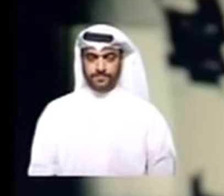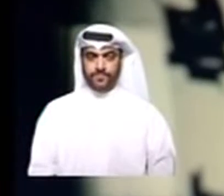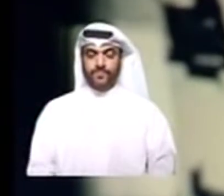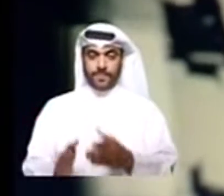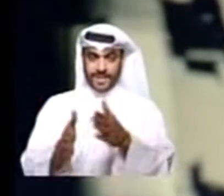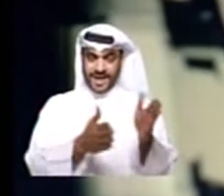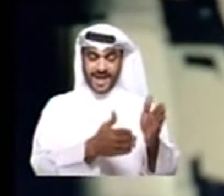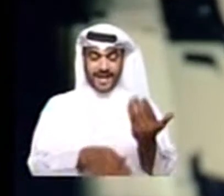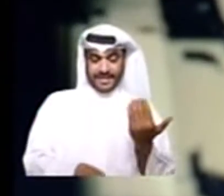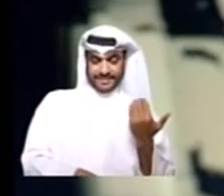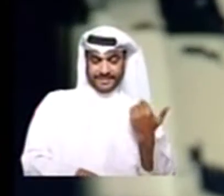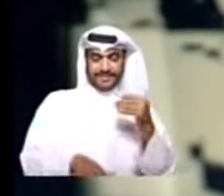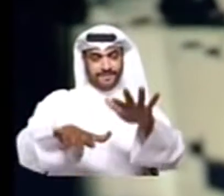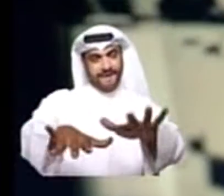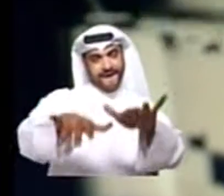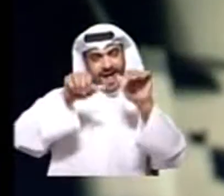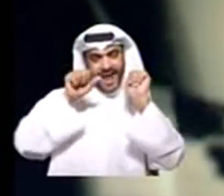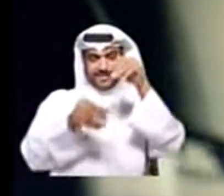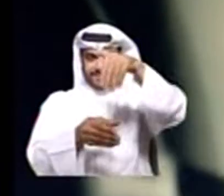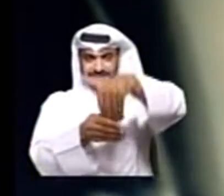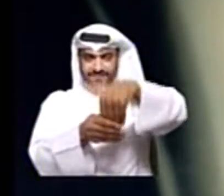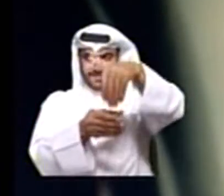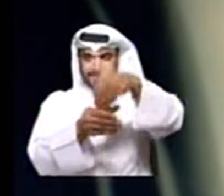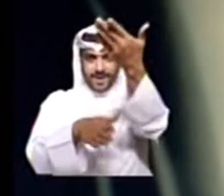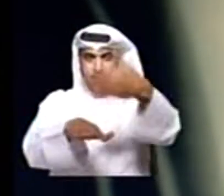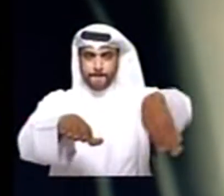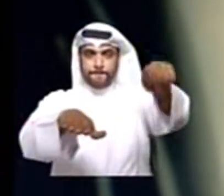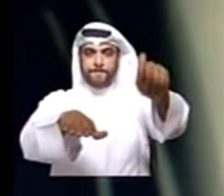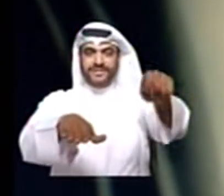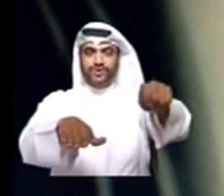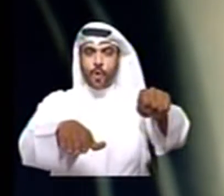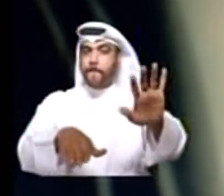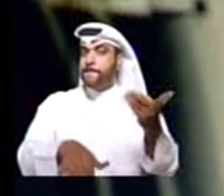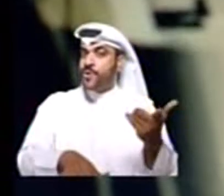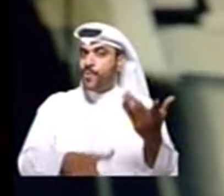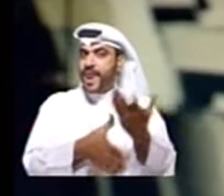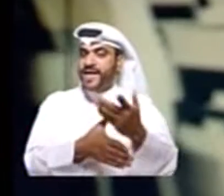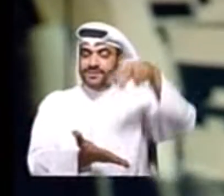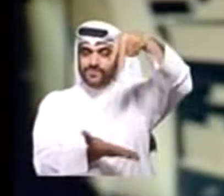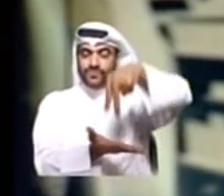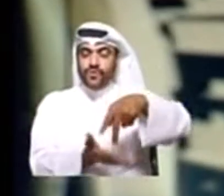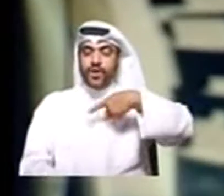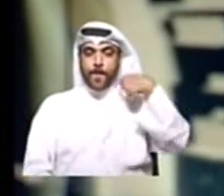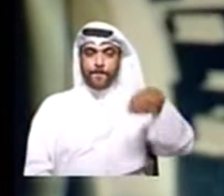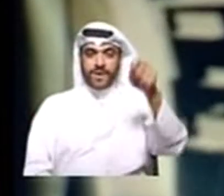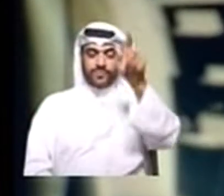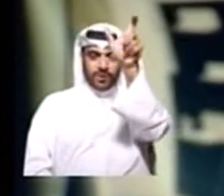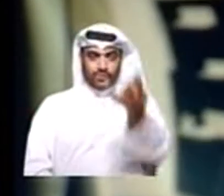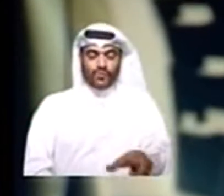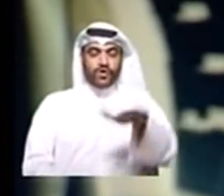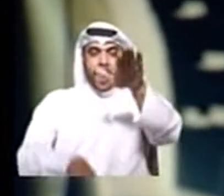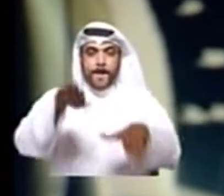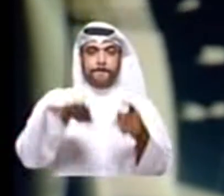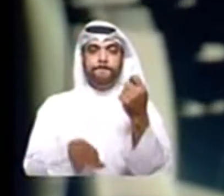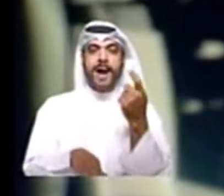إلى ذلك انتهت جلسة مجلس الأمة المخصصة لمناقشة الاستجواب الموجه لوزير المالية الدكتور نايف الحجرف من النائبين الدكتور بدر